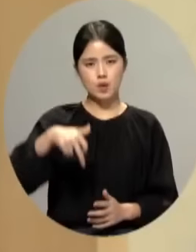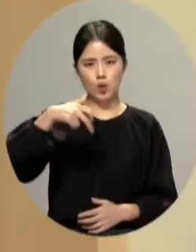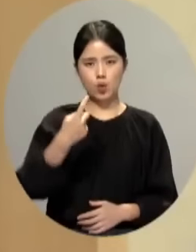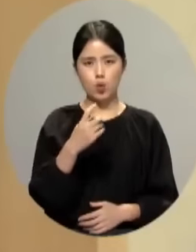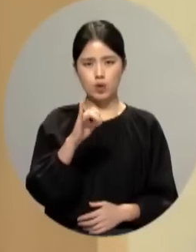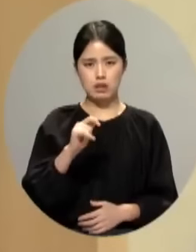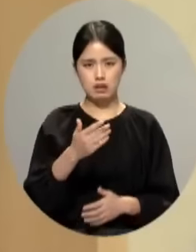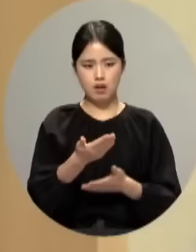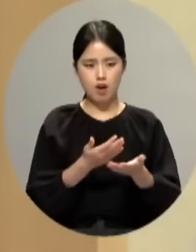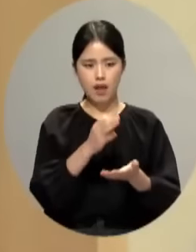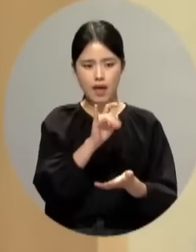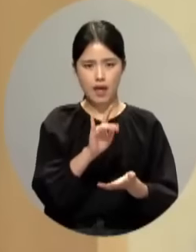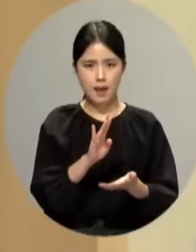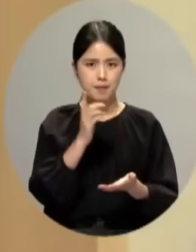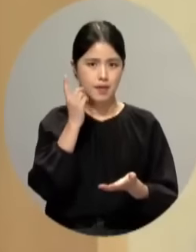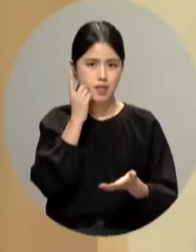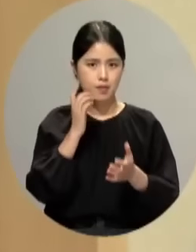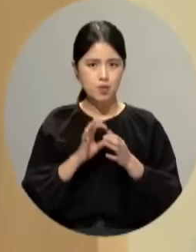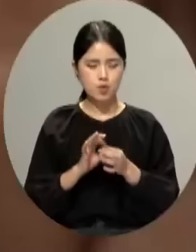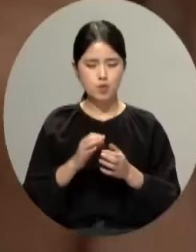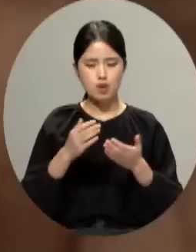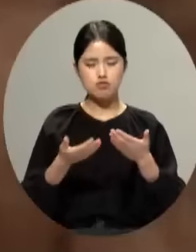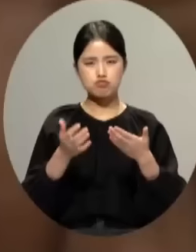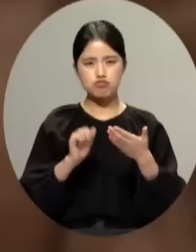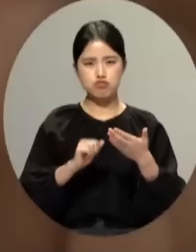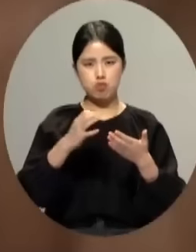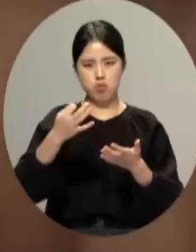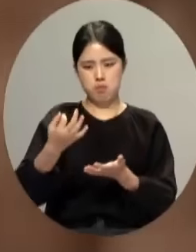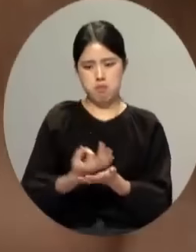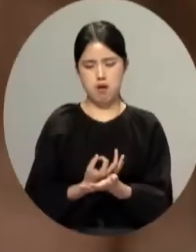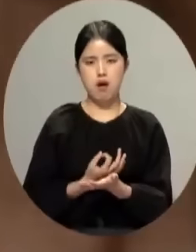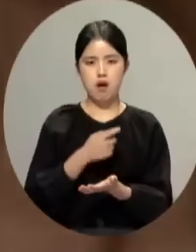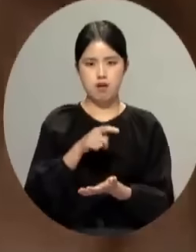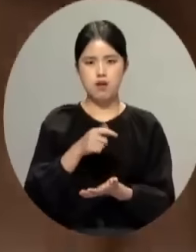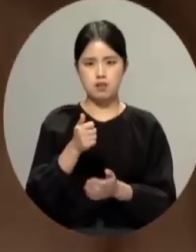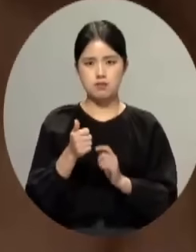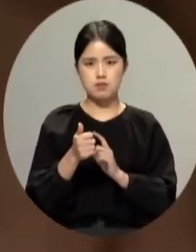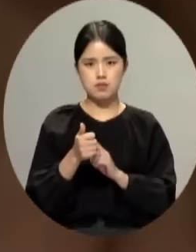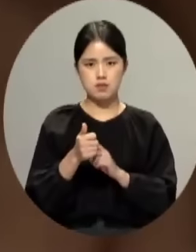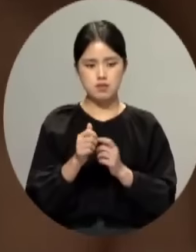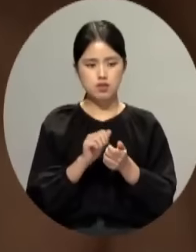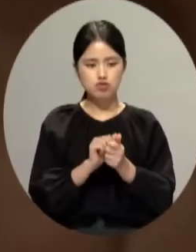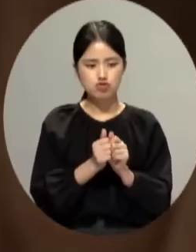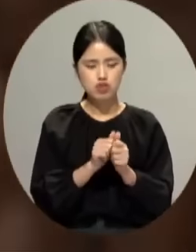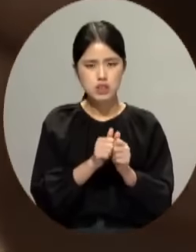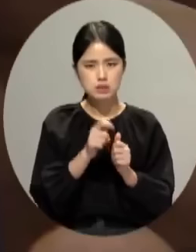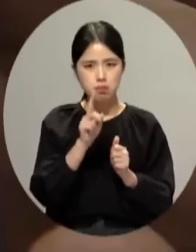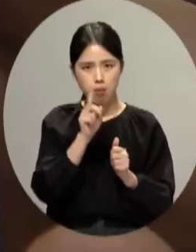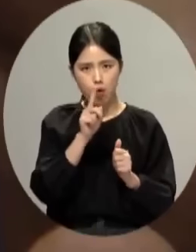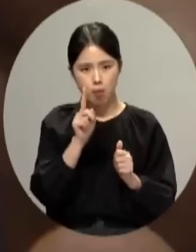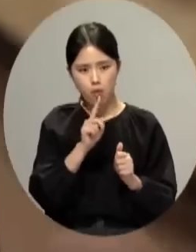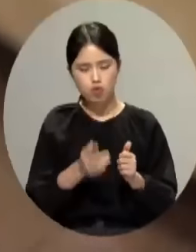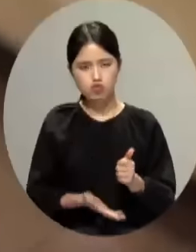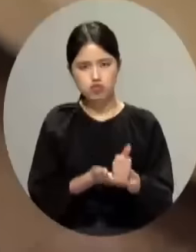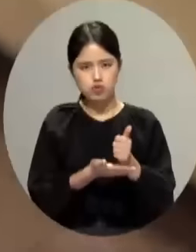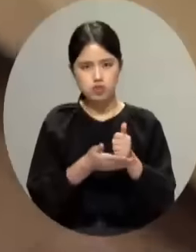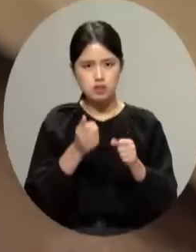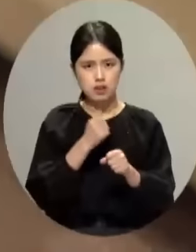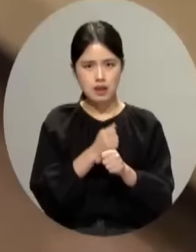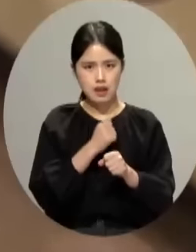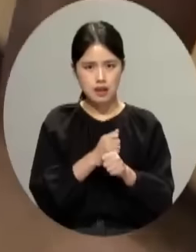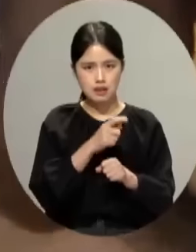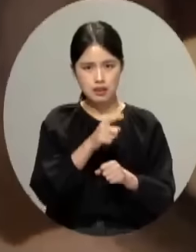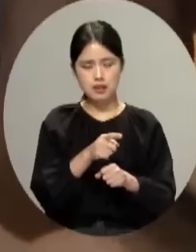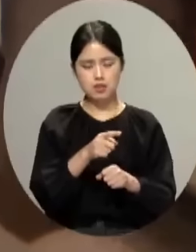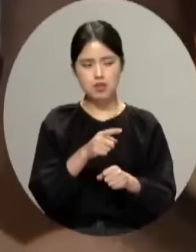코인 거래 앱을 통해 최근 9억 원대 수익을 낸 한 투자자. 주식 종목을 추천한다는 리딩방에서 짭짤한 수익을